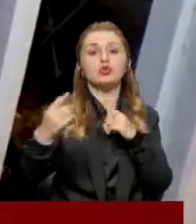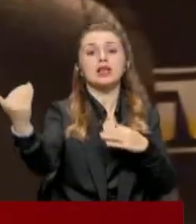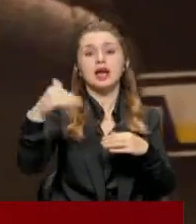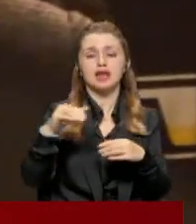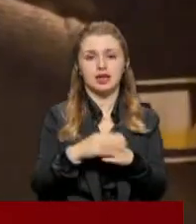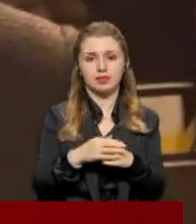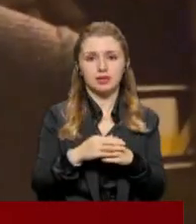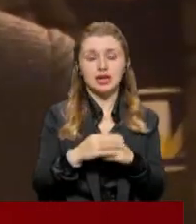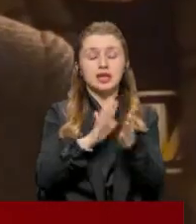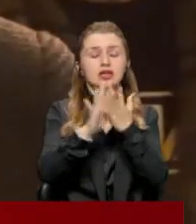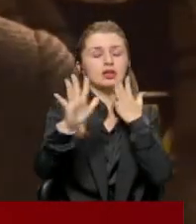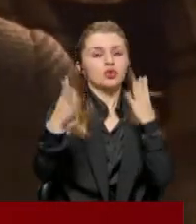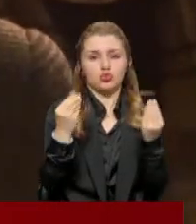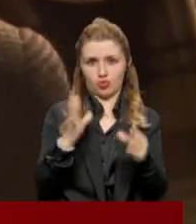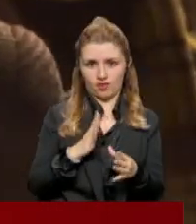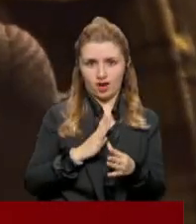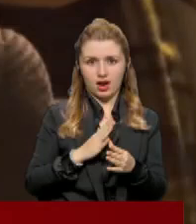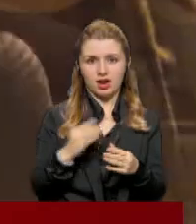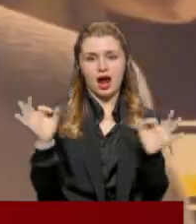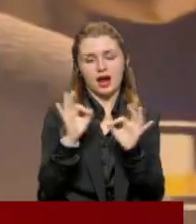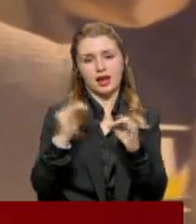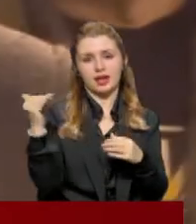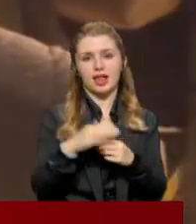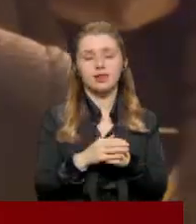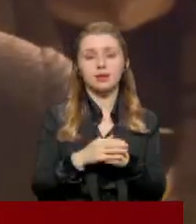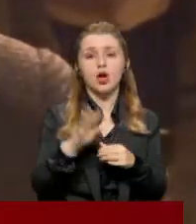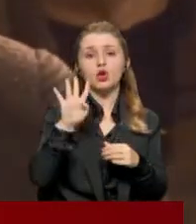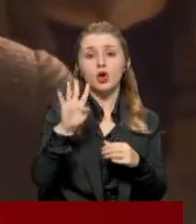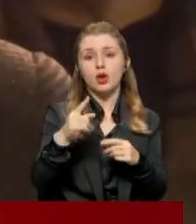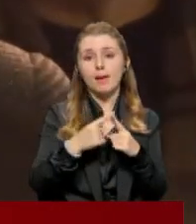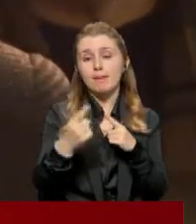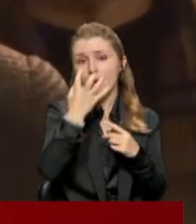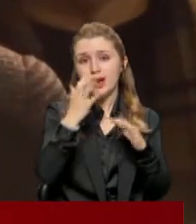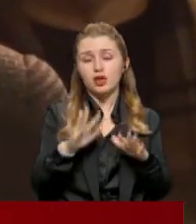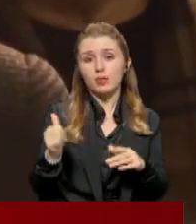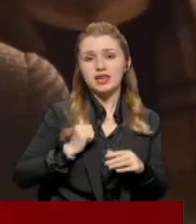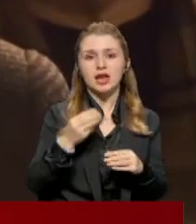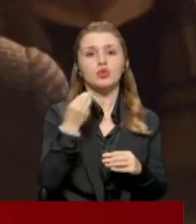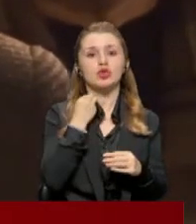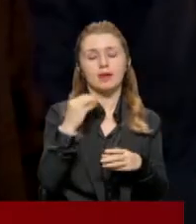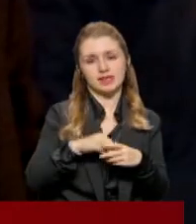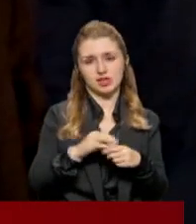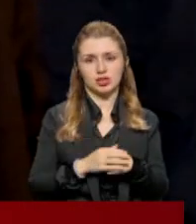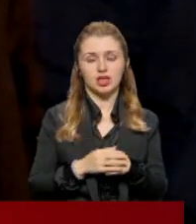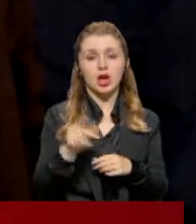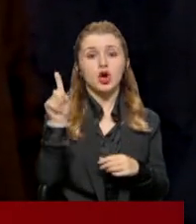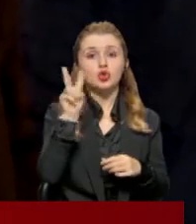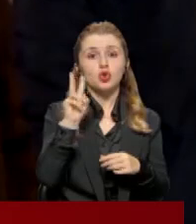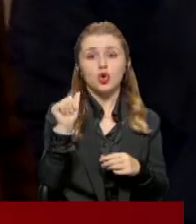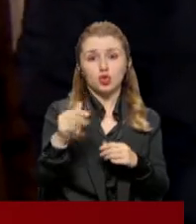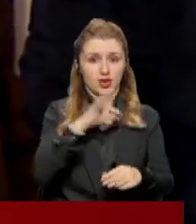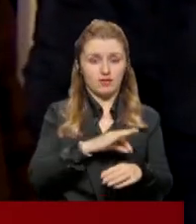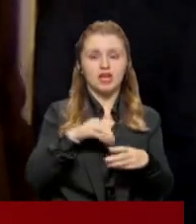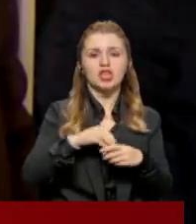yerine geldim. Sıranın çok olduğundan erken geldim. 4'ten beri bekliyorum, askerlik borçlanmasını yatıracağım. Son gününden yararlanmak